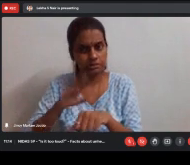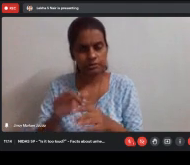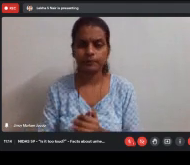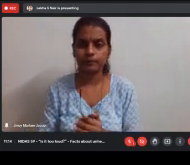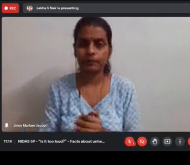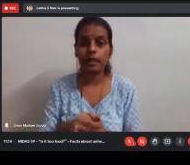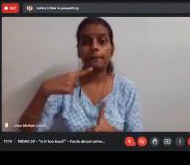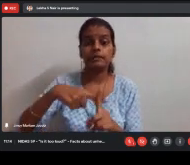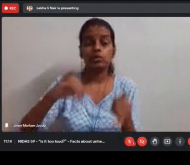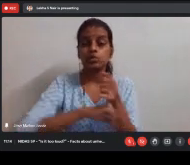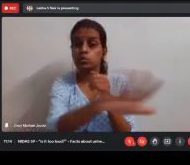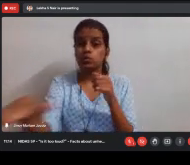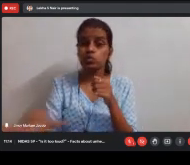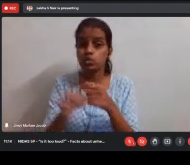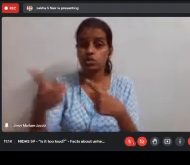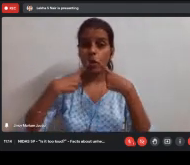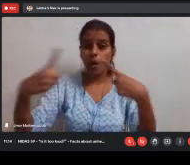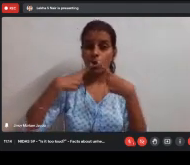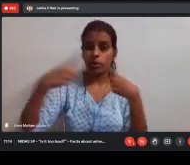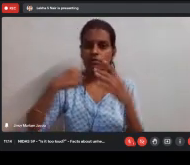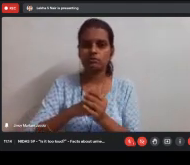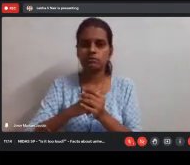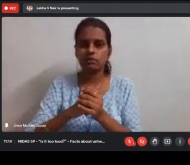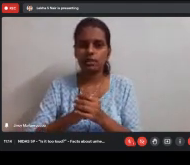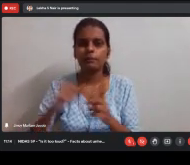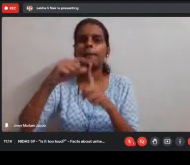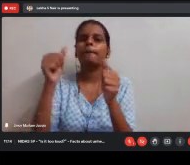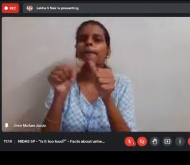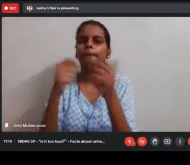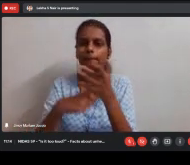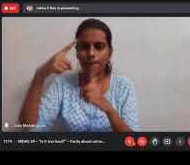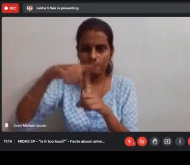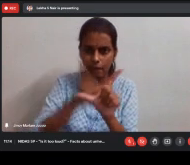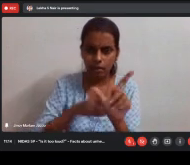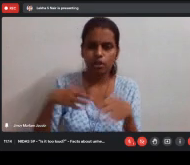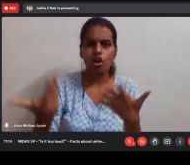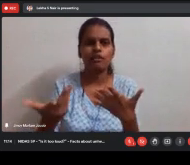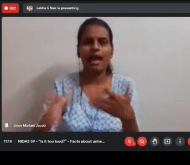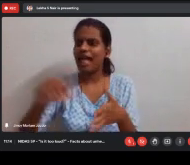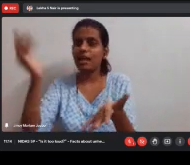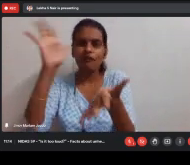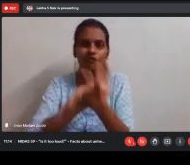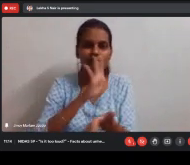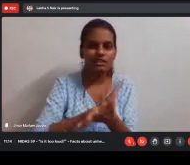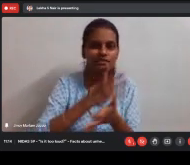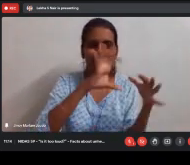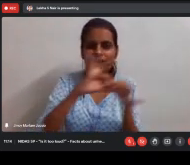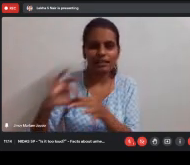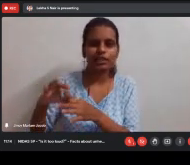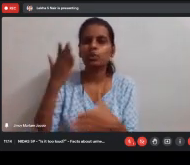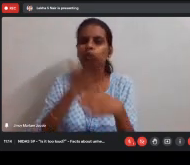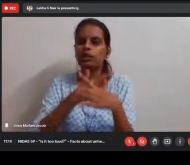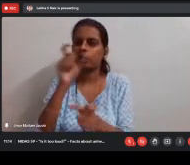വളരെയധികം ട്രാഫിക് ഉള്ള സ്ഥലങ്ങളിൽ ജീവിക്കുന്ന ആളുകൾ, വീട് അവിടെ ഉള്ളവർക്ക് അതിന്റെ ഒരു സെക്കൻഡറി ഇഫക്റ്റ് എന്ന രീതിയിൽ